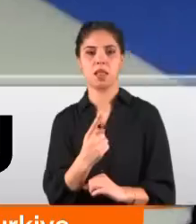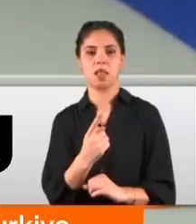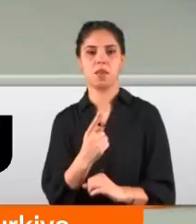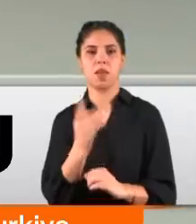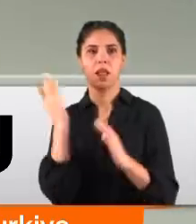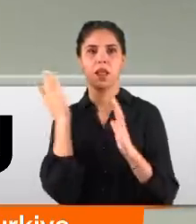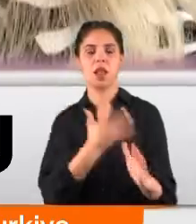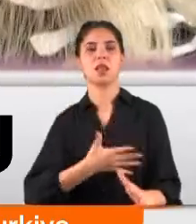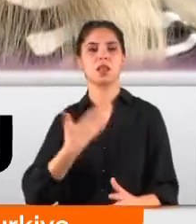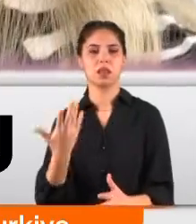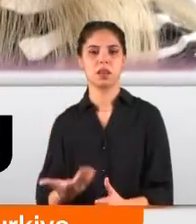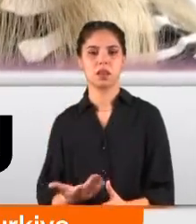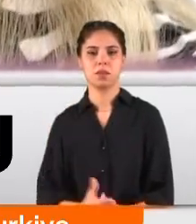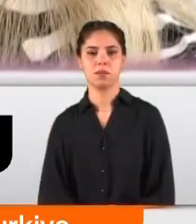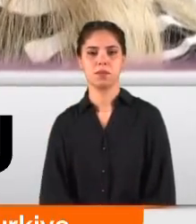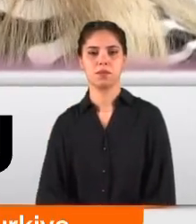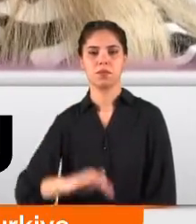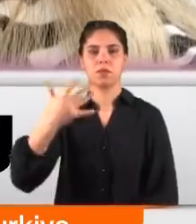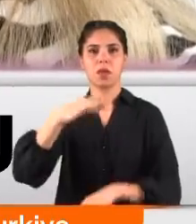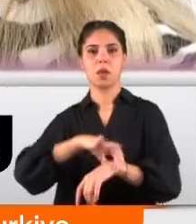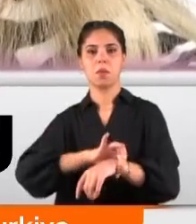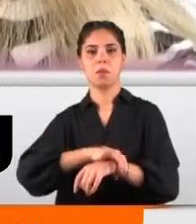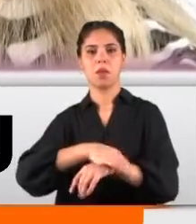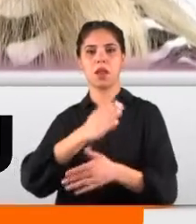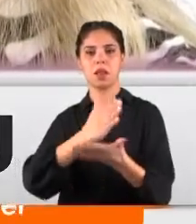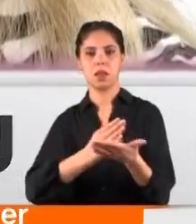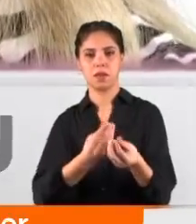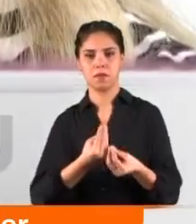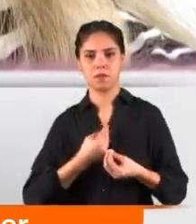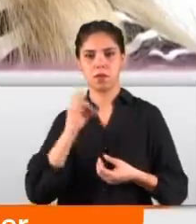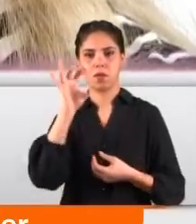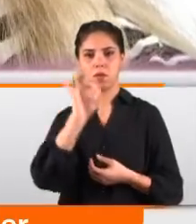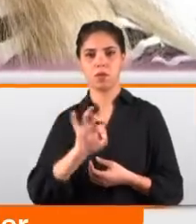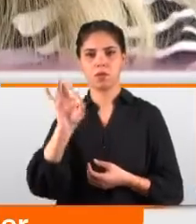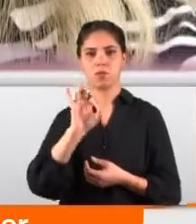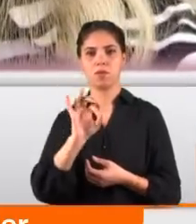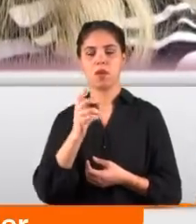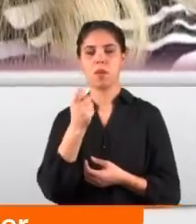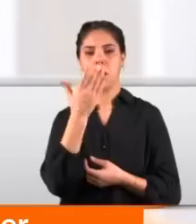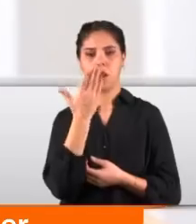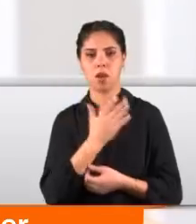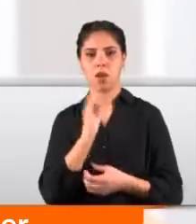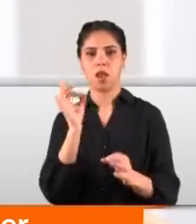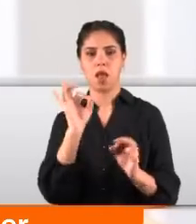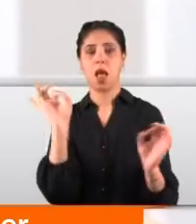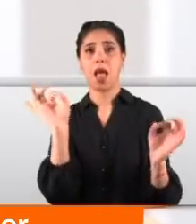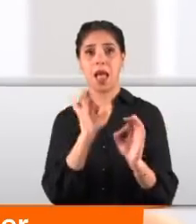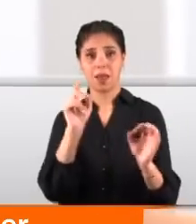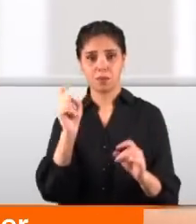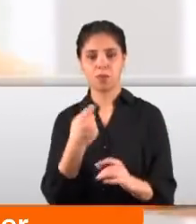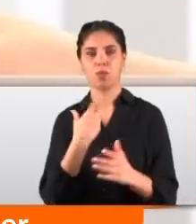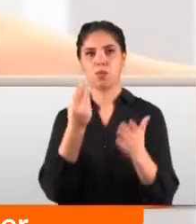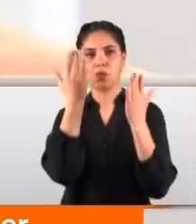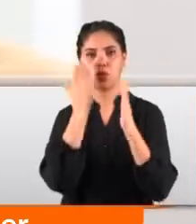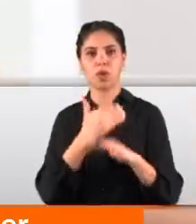Lanet olsun İstemiyorum Baba diğer bir daha yarısını getirdi diğer yarısı 15 milyar açığım var seni erken bulduğuma şükrediyorum Biraz daha